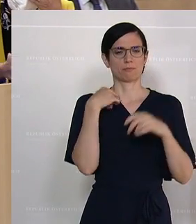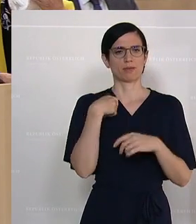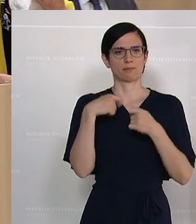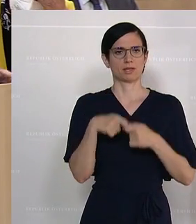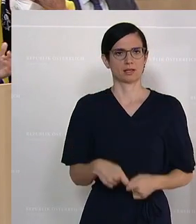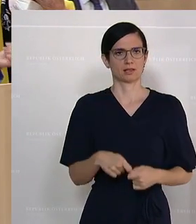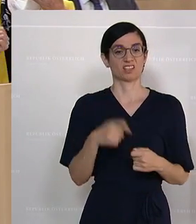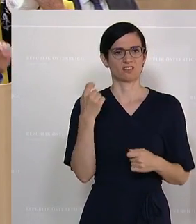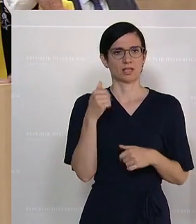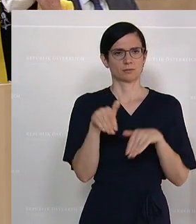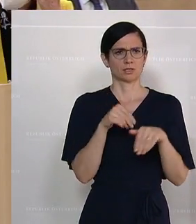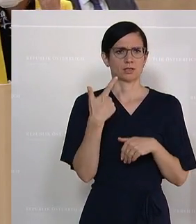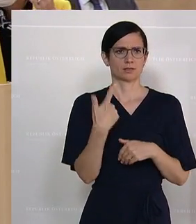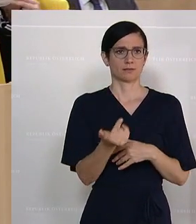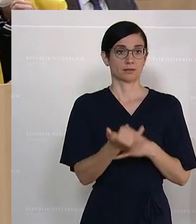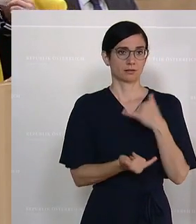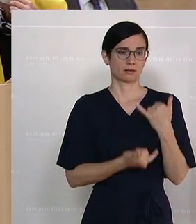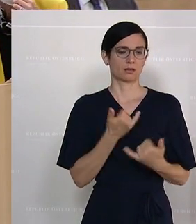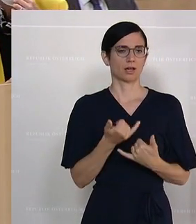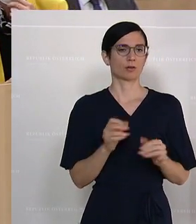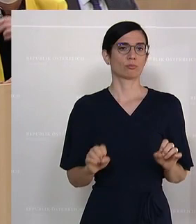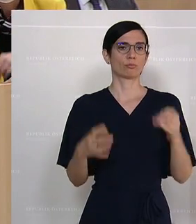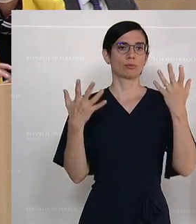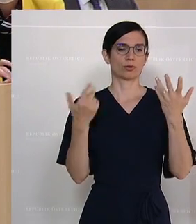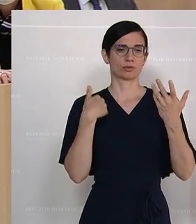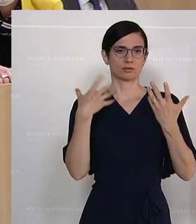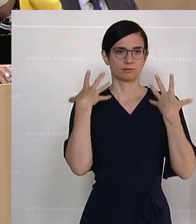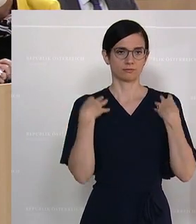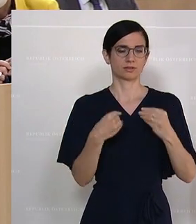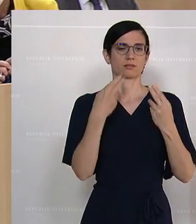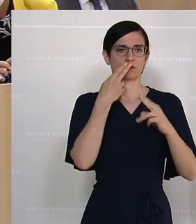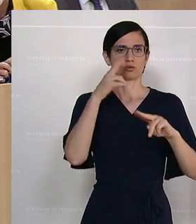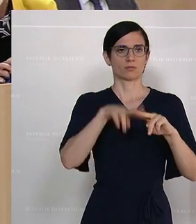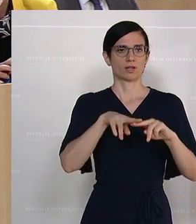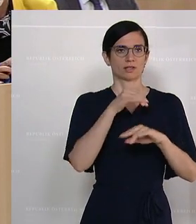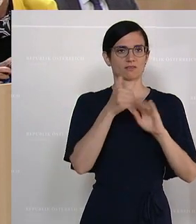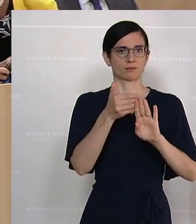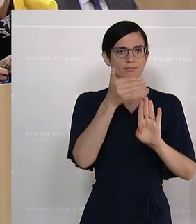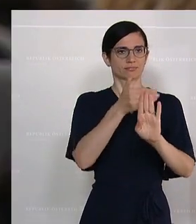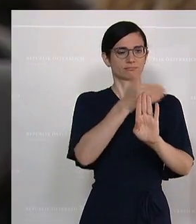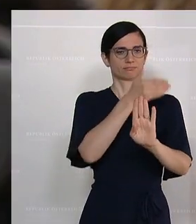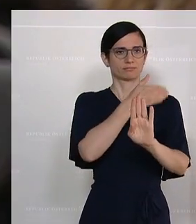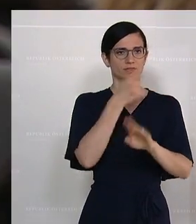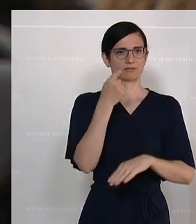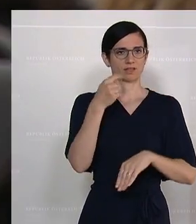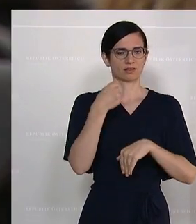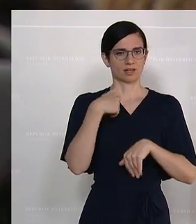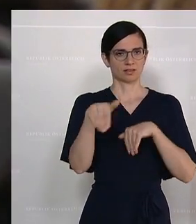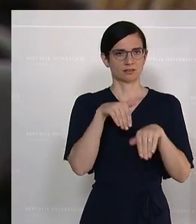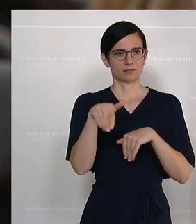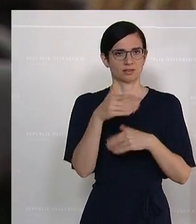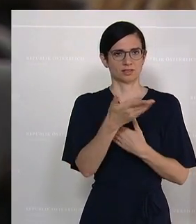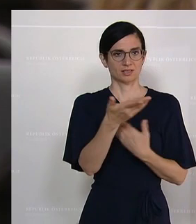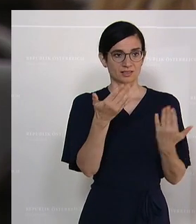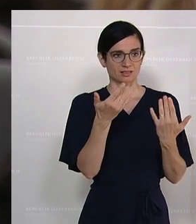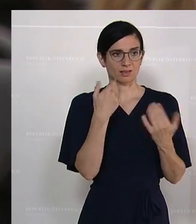jetzt nach 20 jahren knapp plötzlich wiederum anzukündigen so wie alle vorgänger von herrn finanzminister bohnen oder dass die keine probe